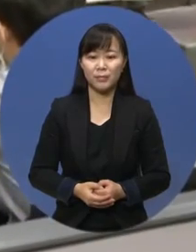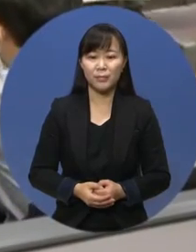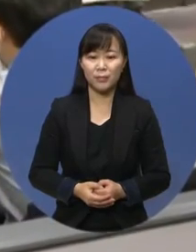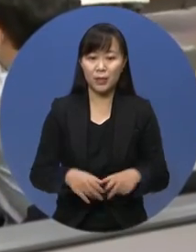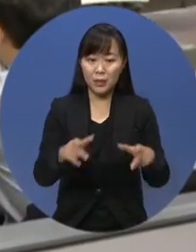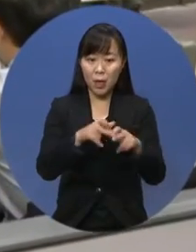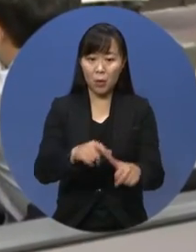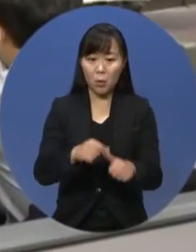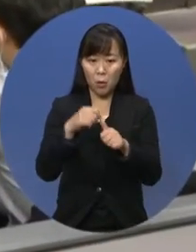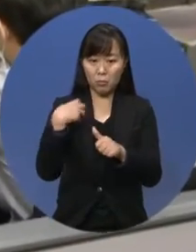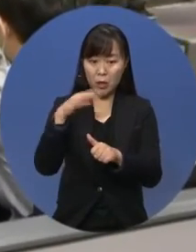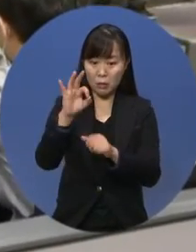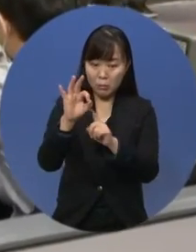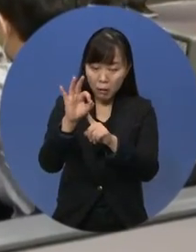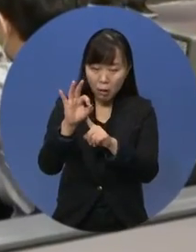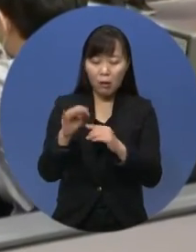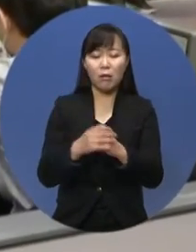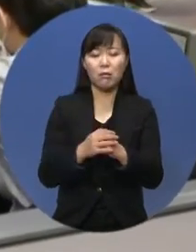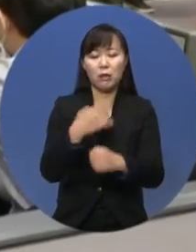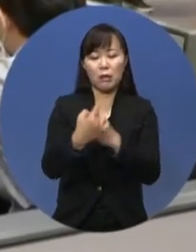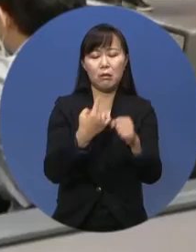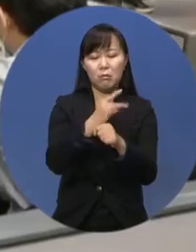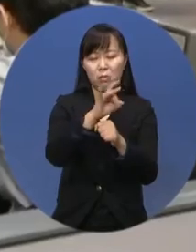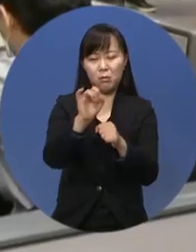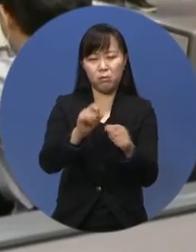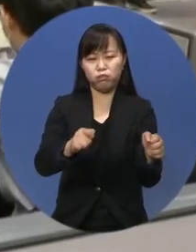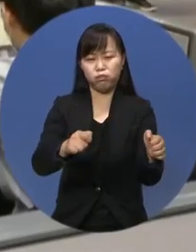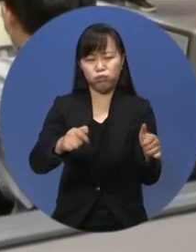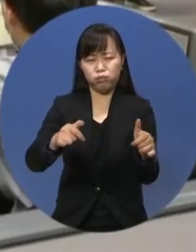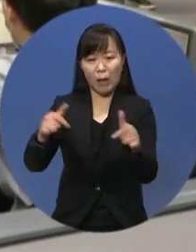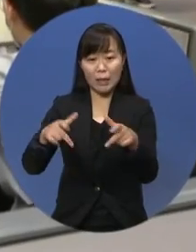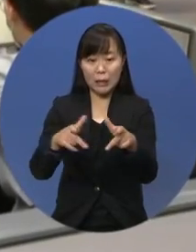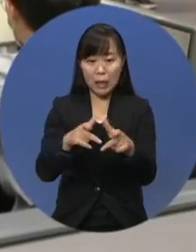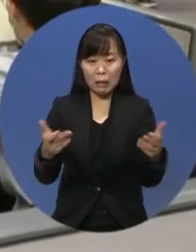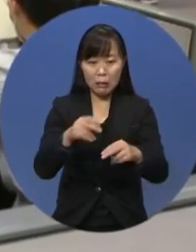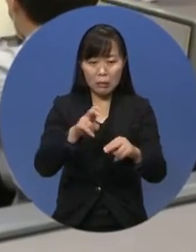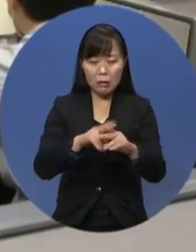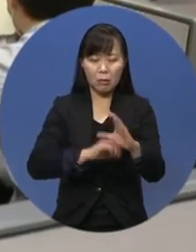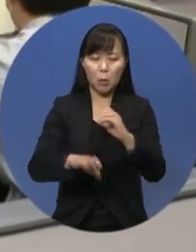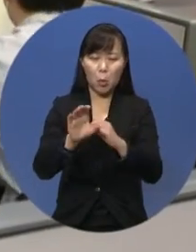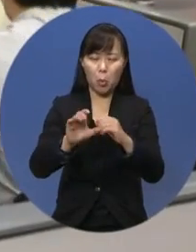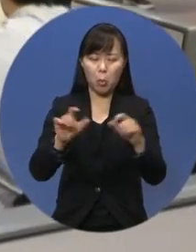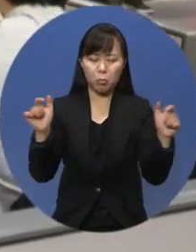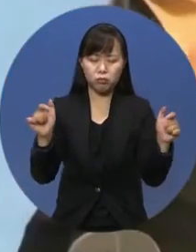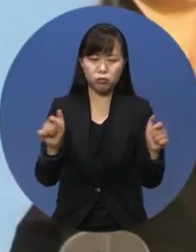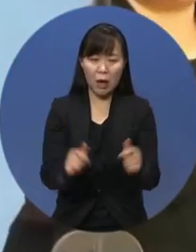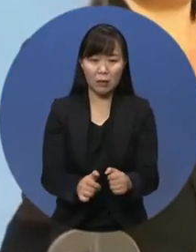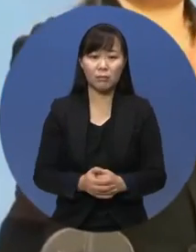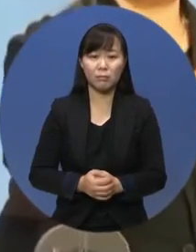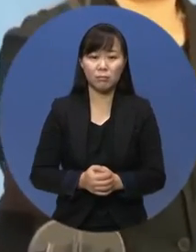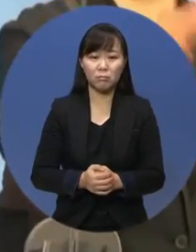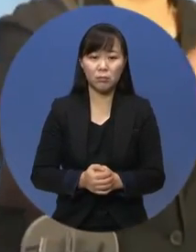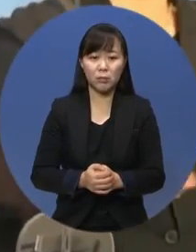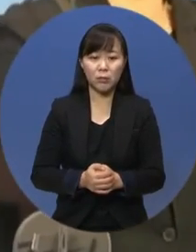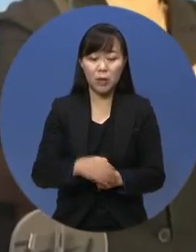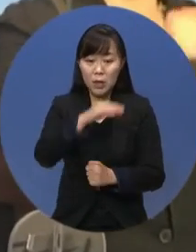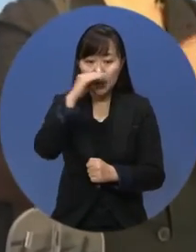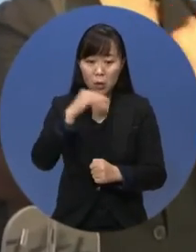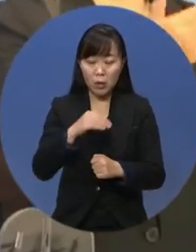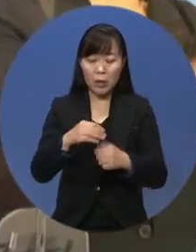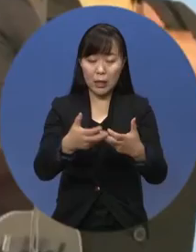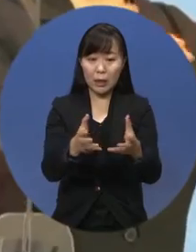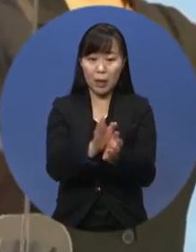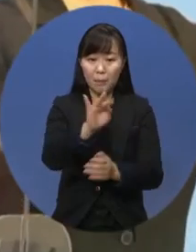장애인 고용 부담금은 해마다 늘어나 장애인들의 일자리는 더욱 좁아지고 있습니다. 정의당 배진규